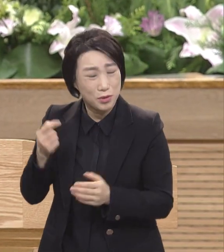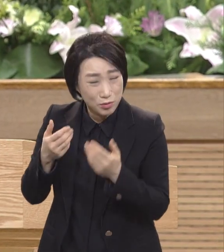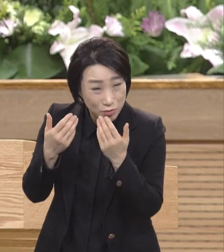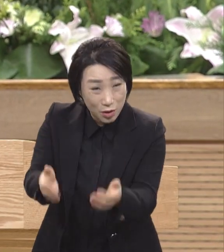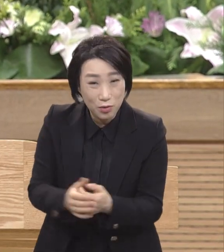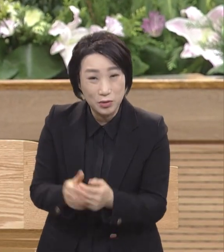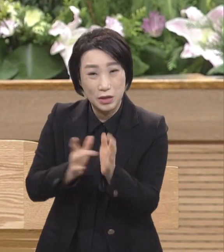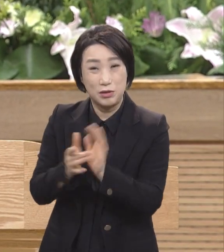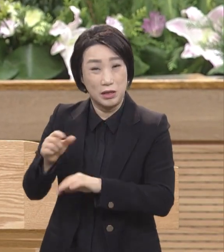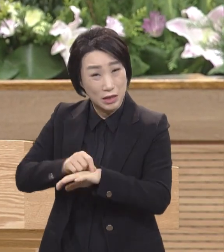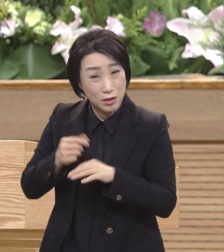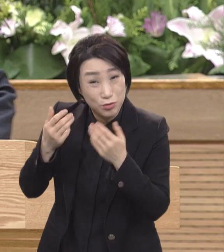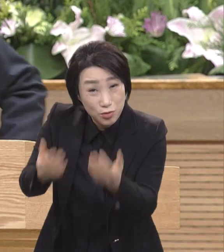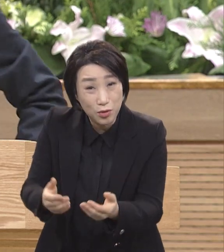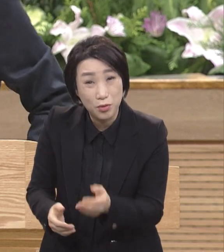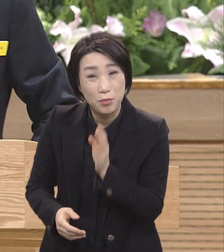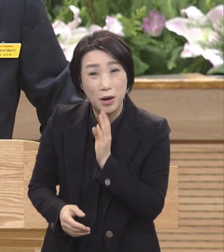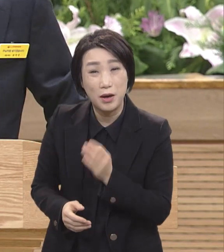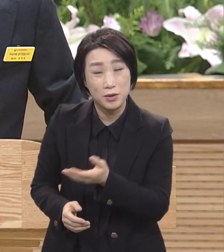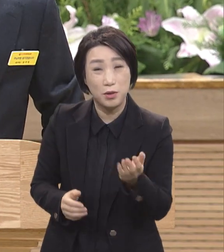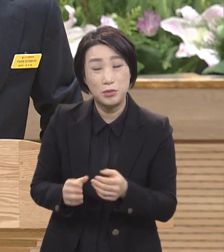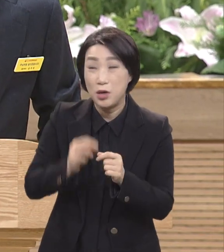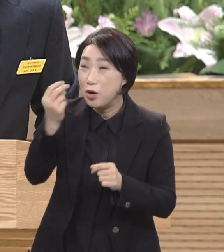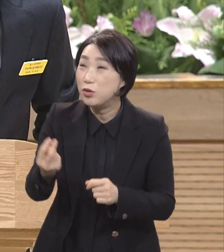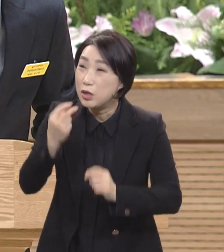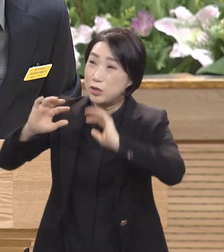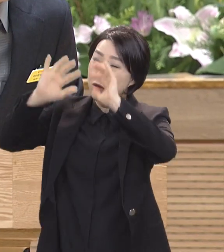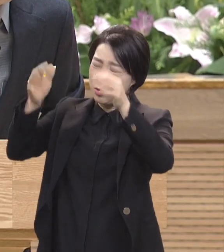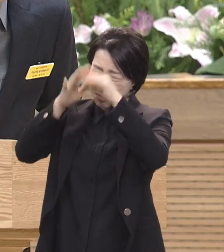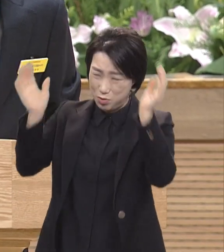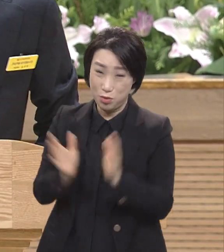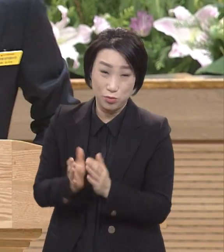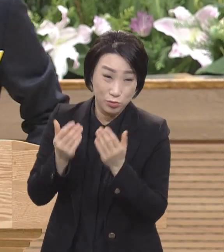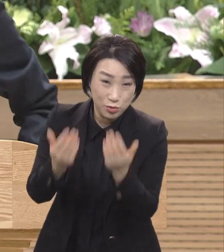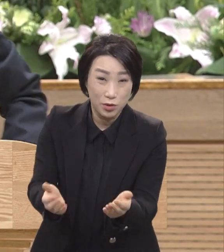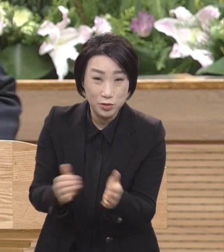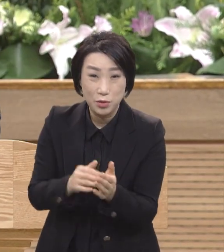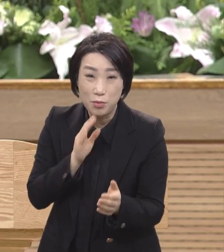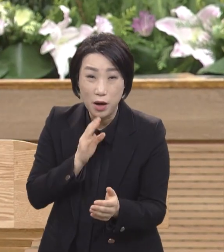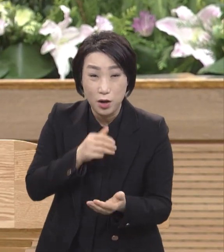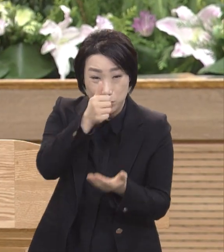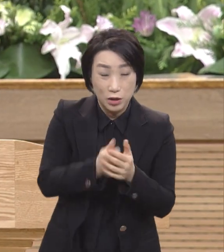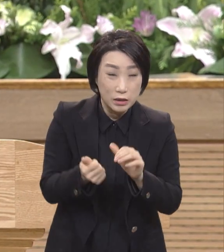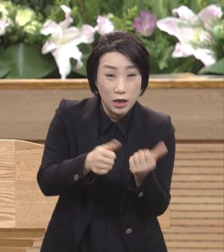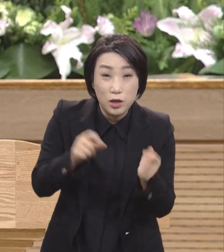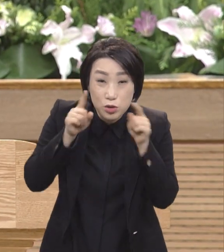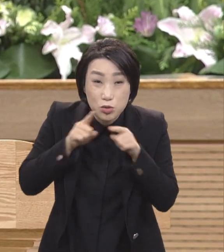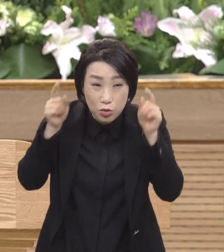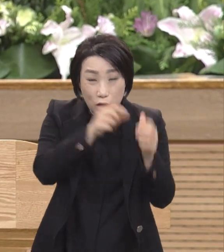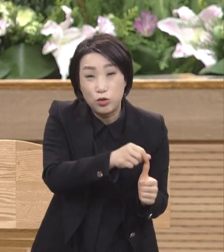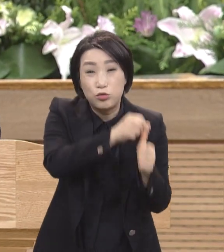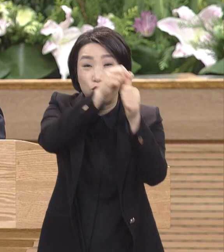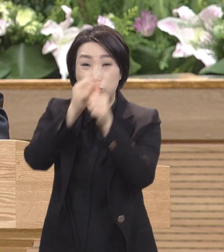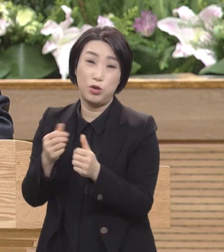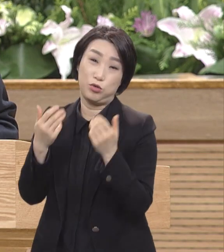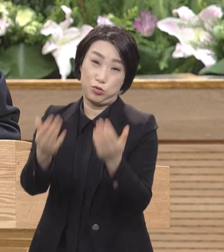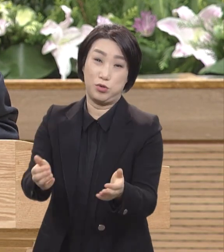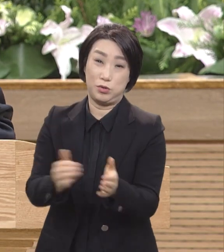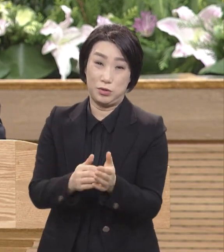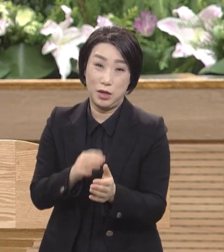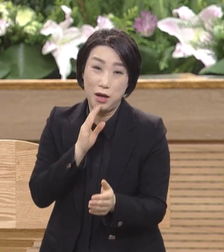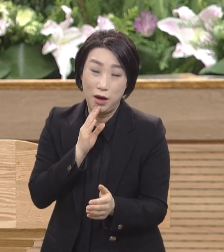주었고 살로 주었고 영생과 천국으로 주었고 죄와 사망과 지옥에서 구원해서